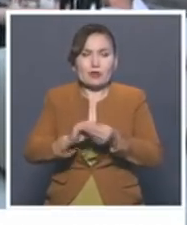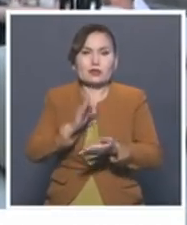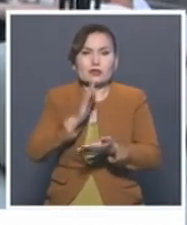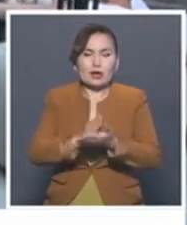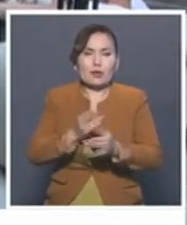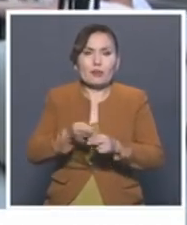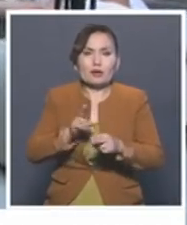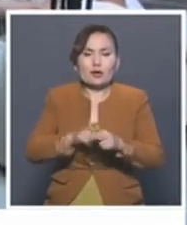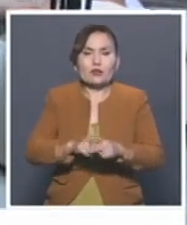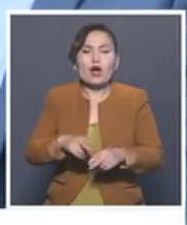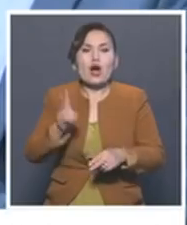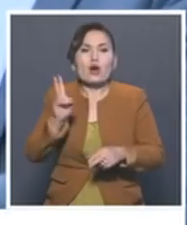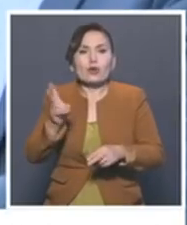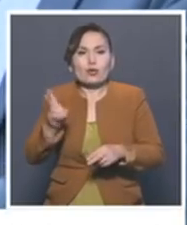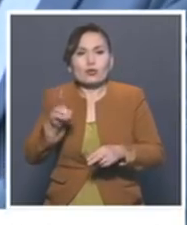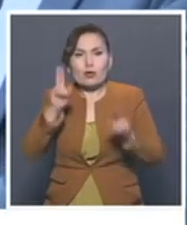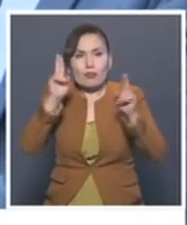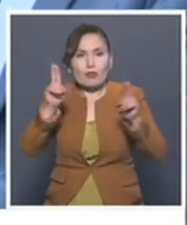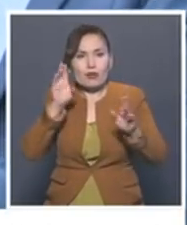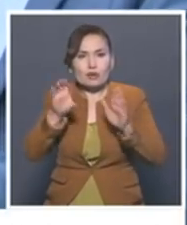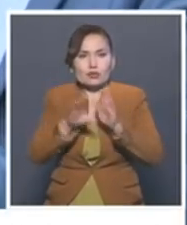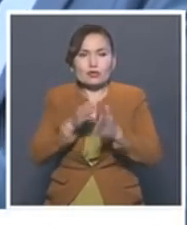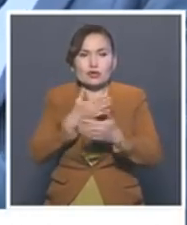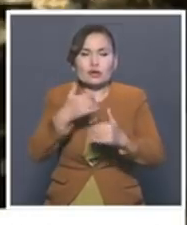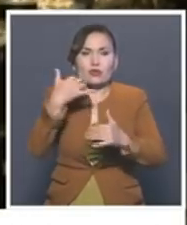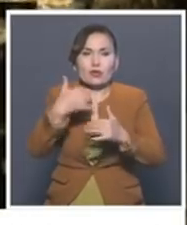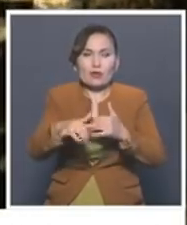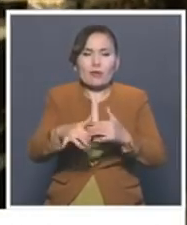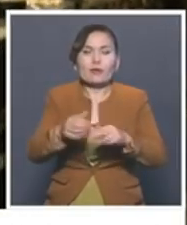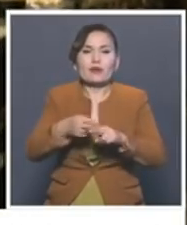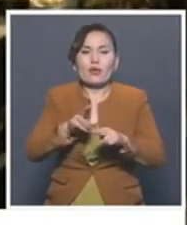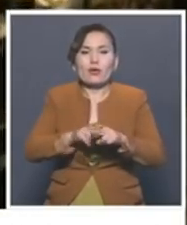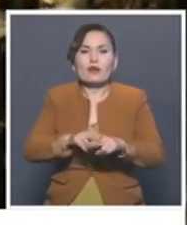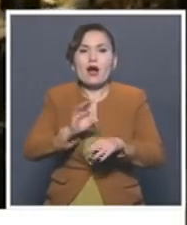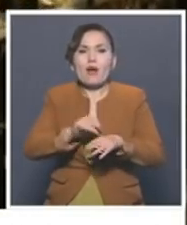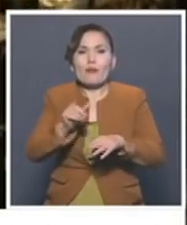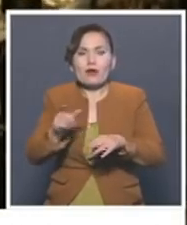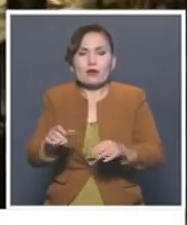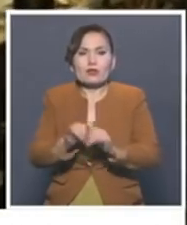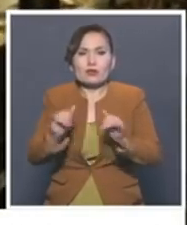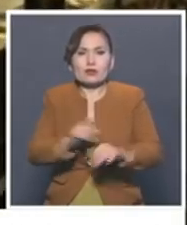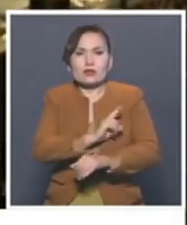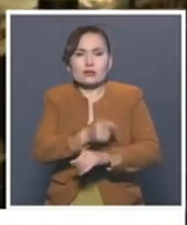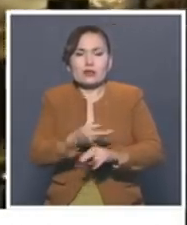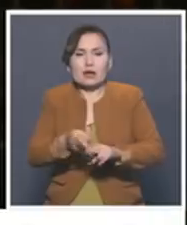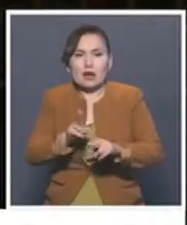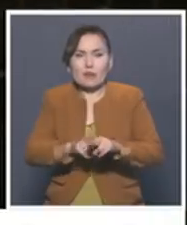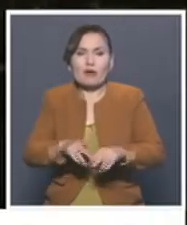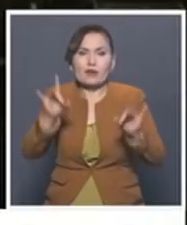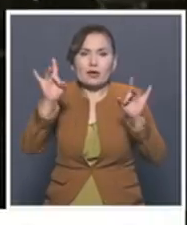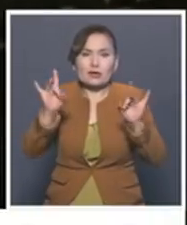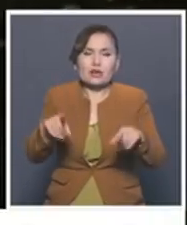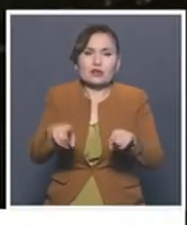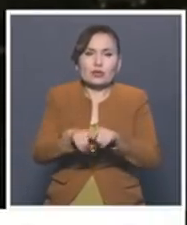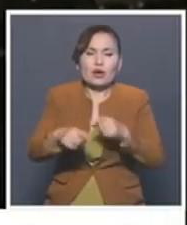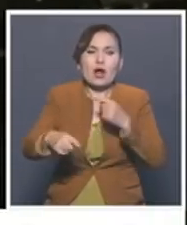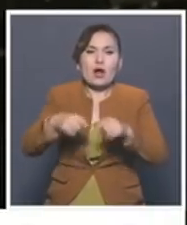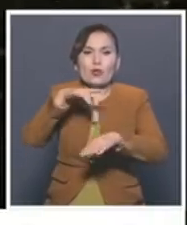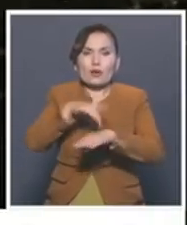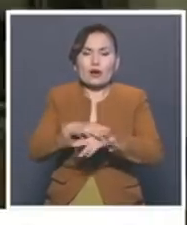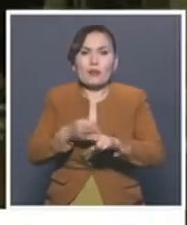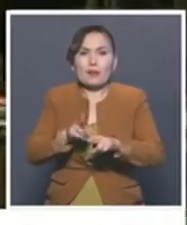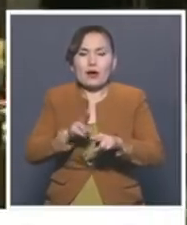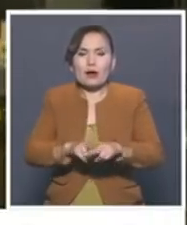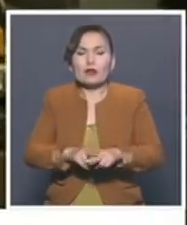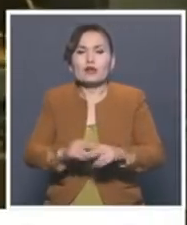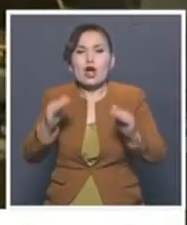вирусты жұқтырып, ауруханаға ауыр күйде түсіп жатыр. Карантин талабына бағынбай отбасылық шараларды өткізетіндер де азаяр емес. Соңғы бір аптада үйіне